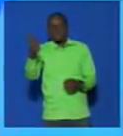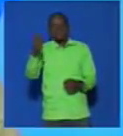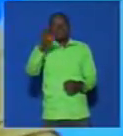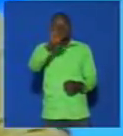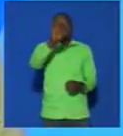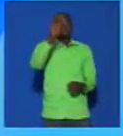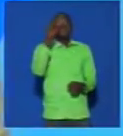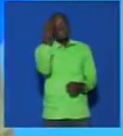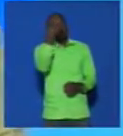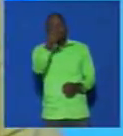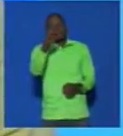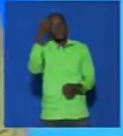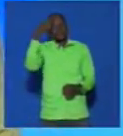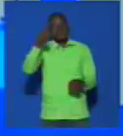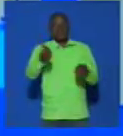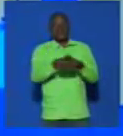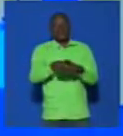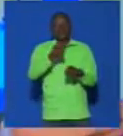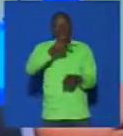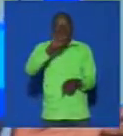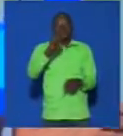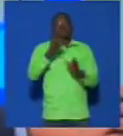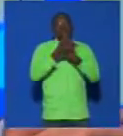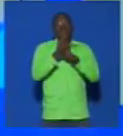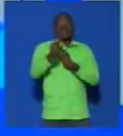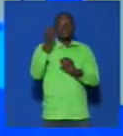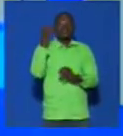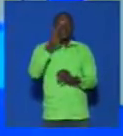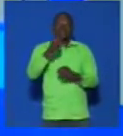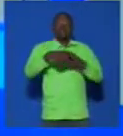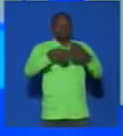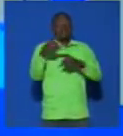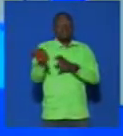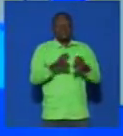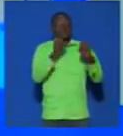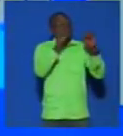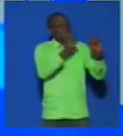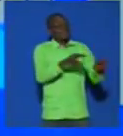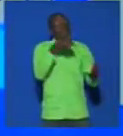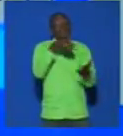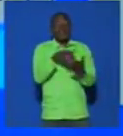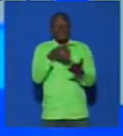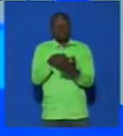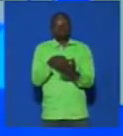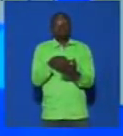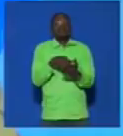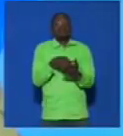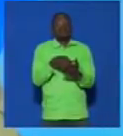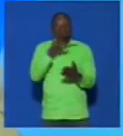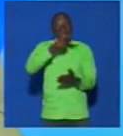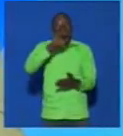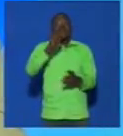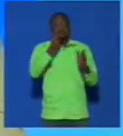90 minutes ils vont passer comme une tentative comme la volt est qualifiée elle doit pas en tout cas super gt à corps perdu dans la bataille la mauritanie a